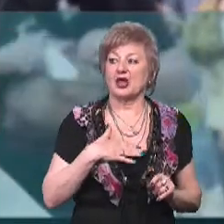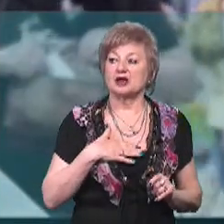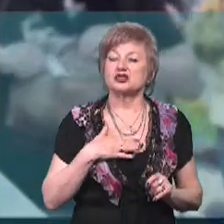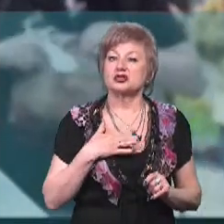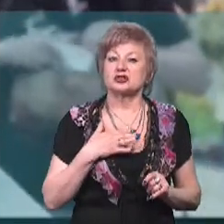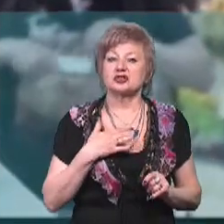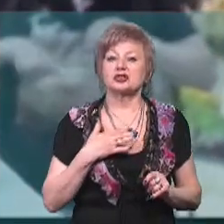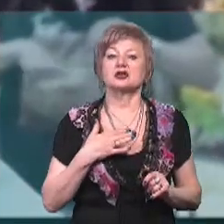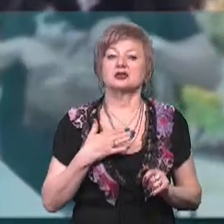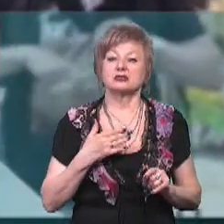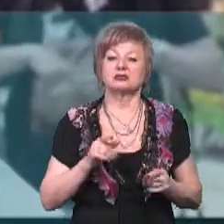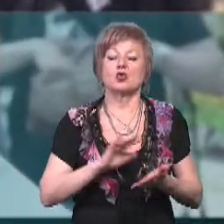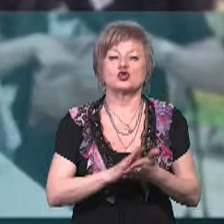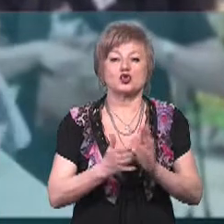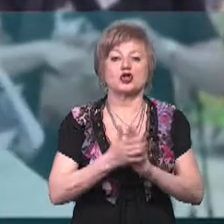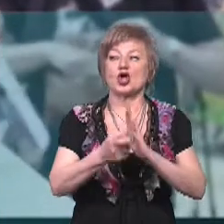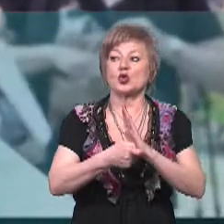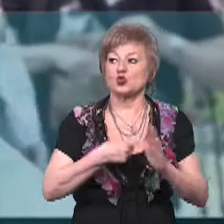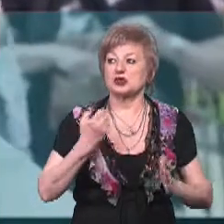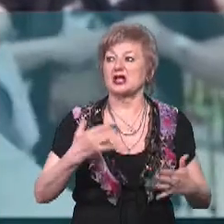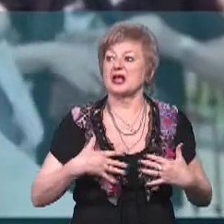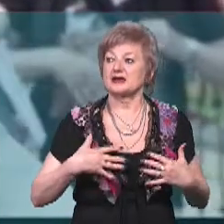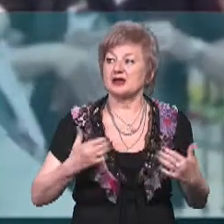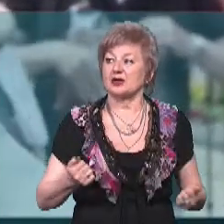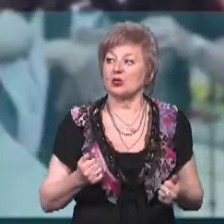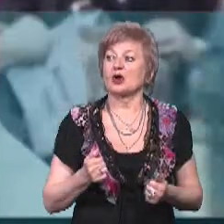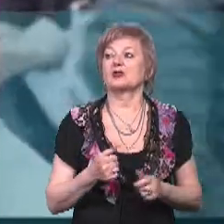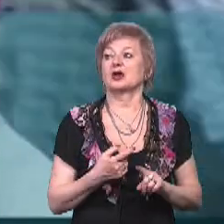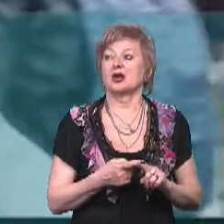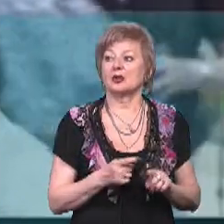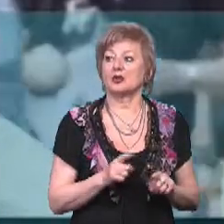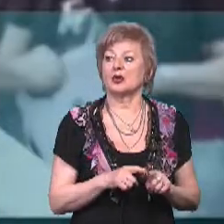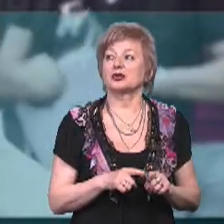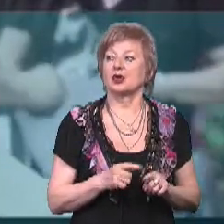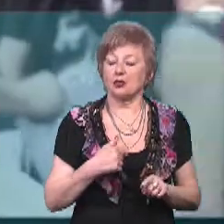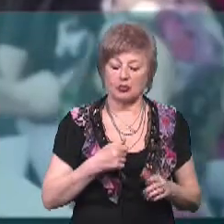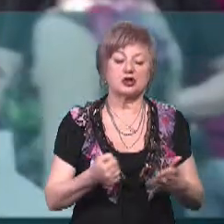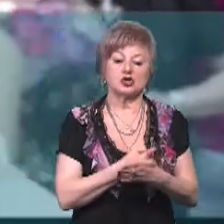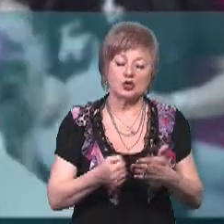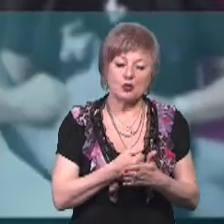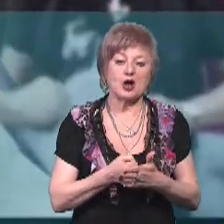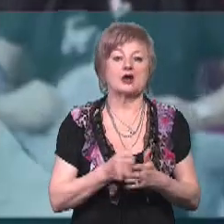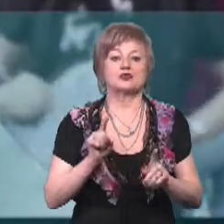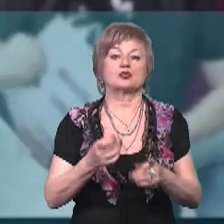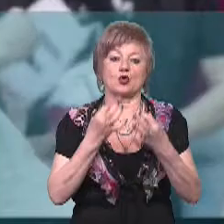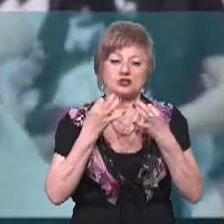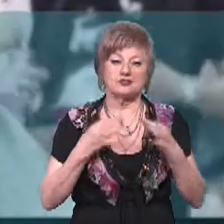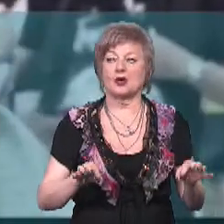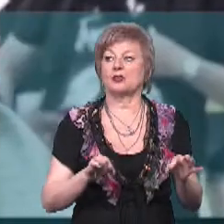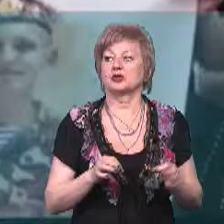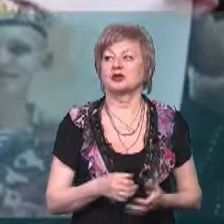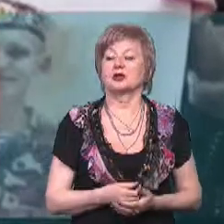знати їхній стан здоров'я і щоб надавати їм допомогу. Це одне, але друге, ми вимагаємо, щоб їх всіх звільнити